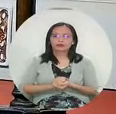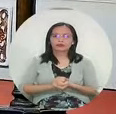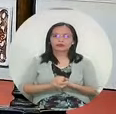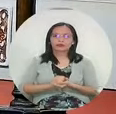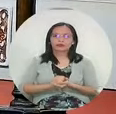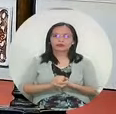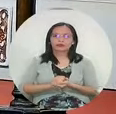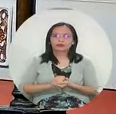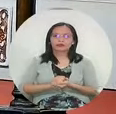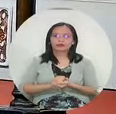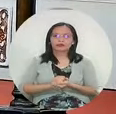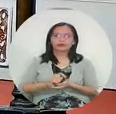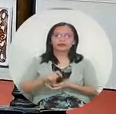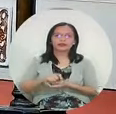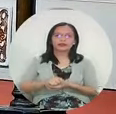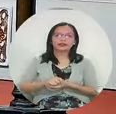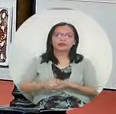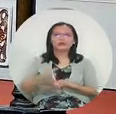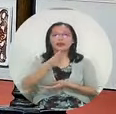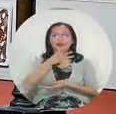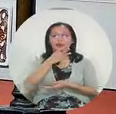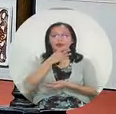pataas